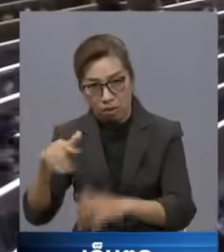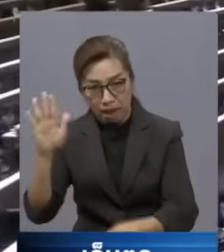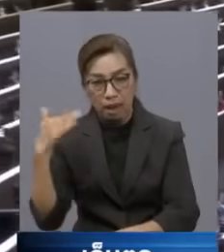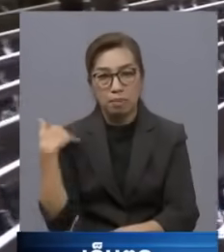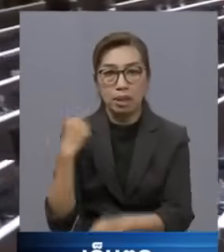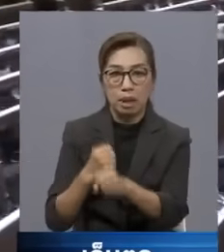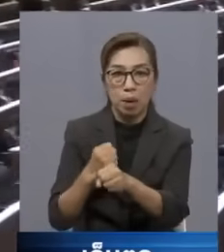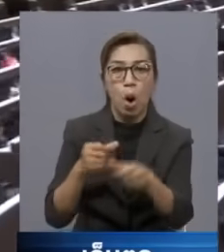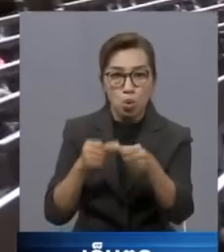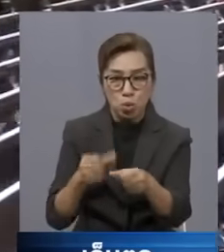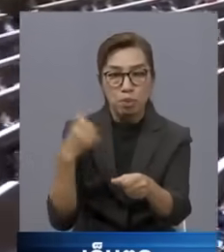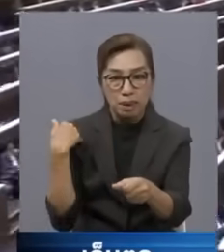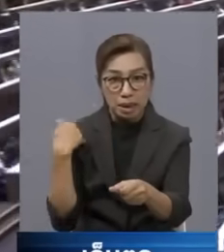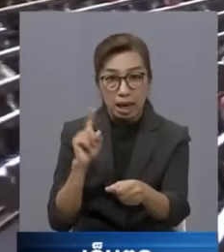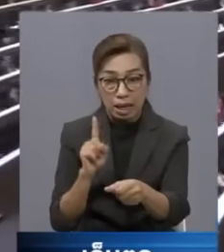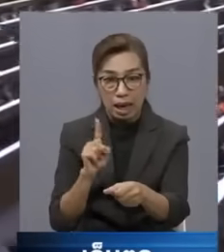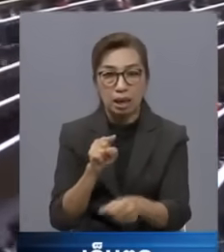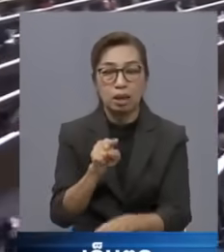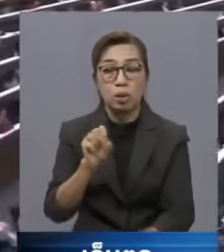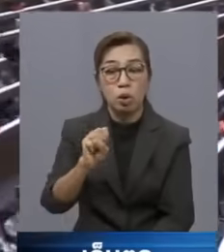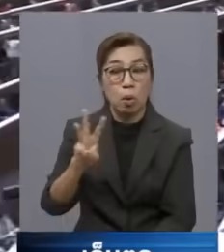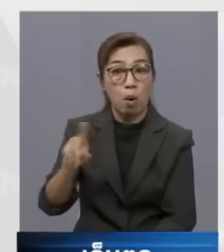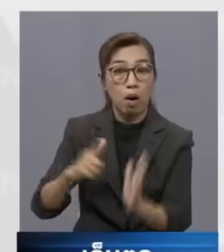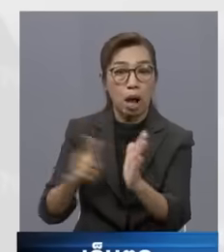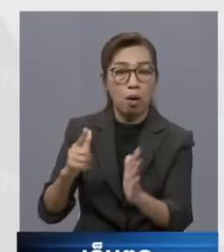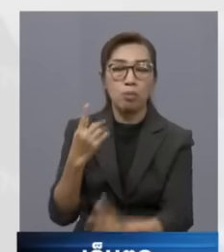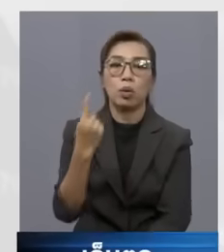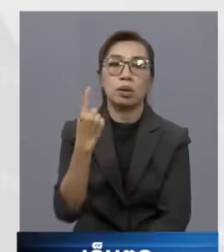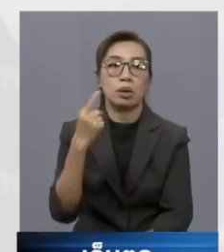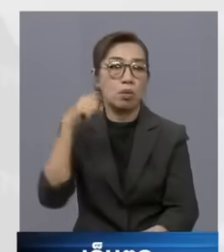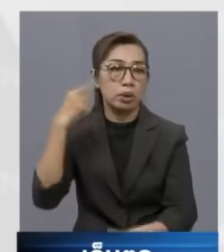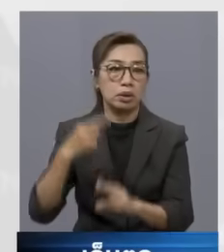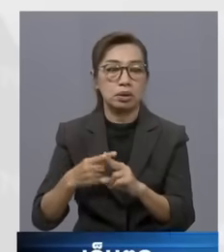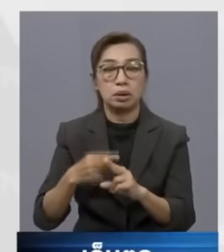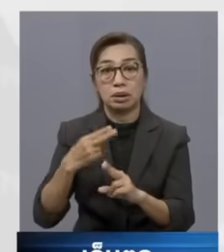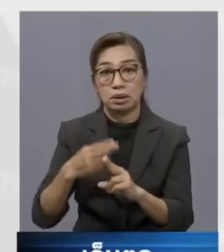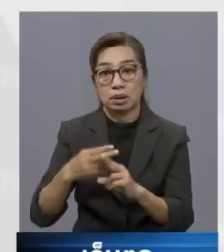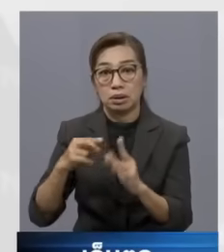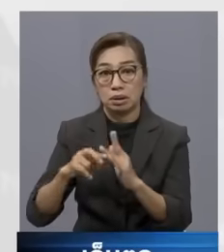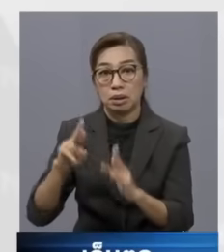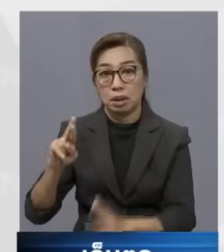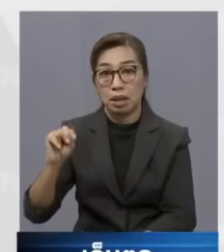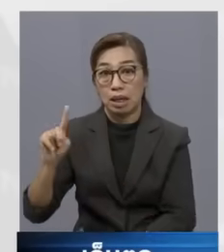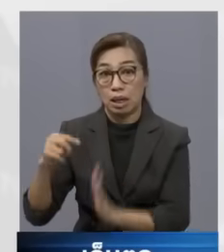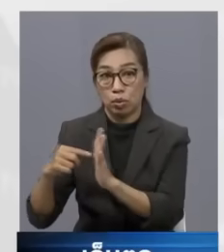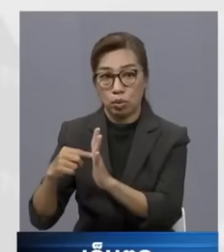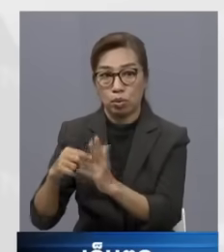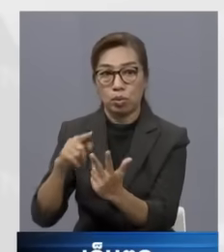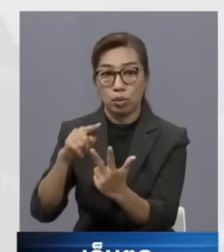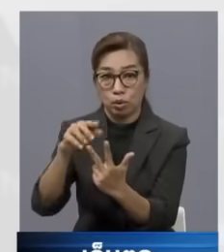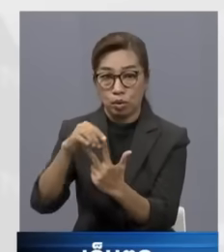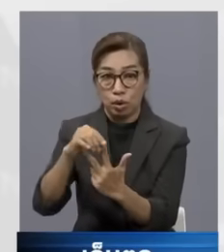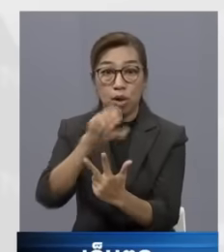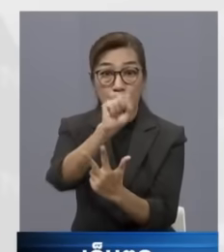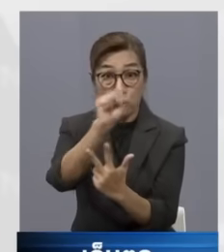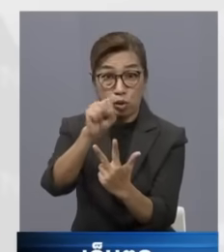หน้าที่แบ่งเป็นสวที่ลาออกคือคุณเรณูตังคะจิวางกูรส.สที่ลาออกคือคุณ